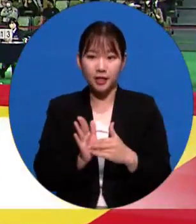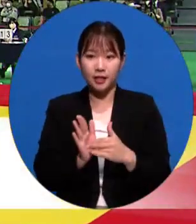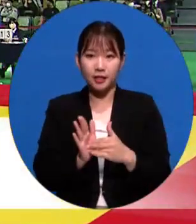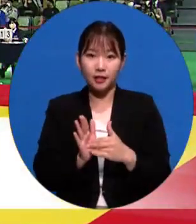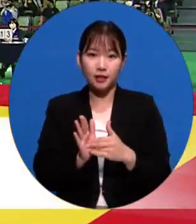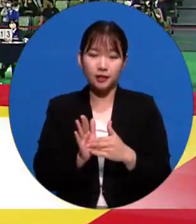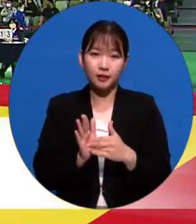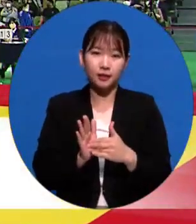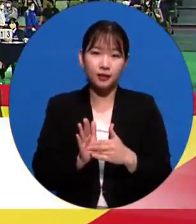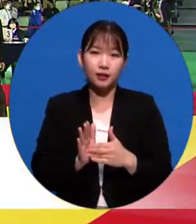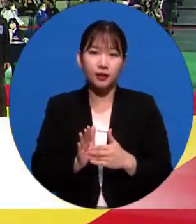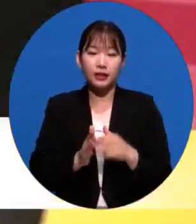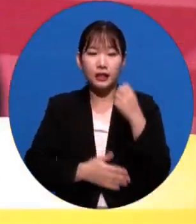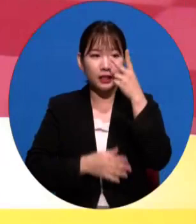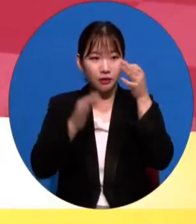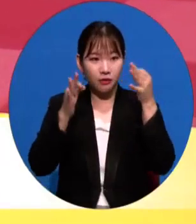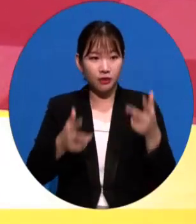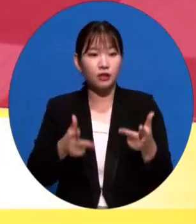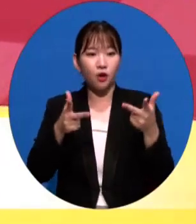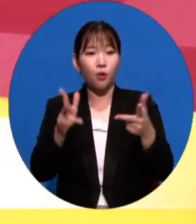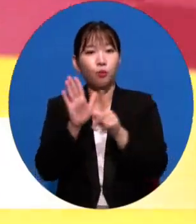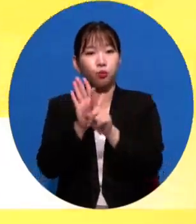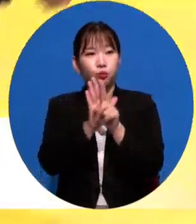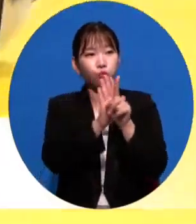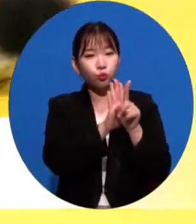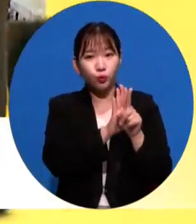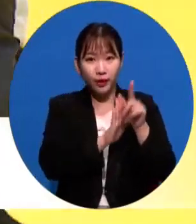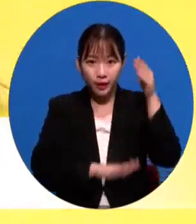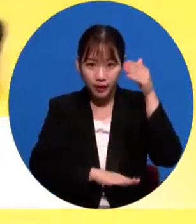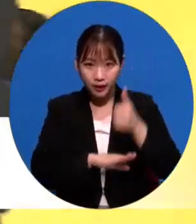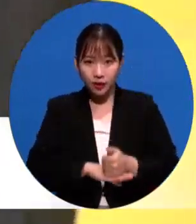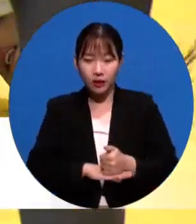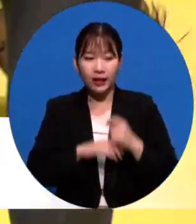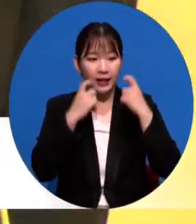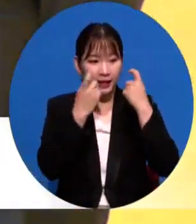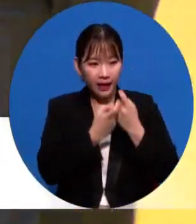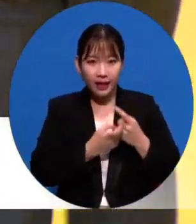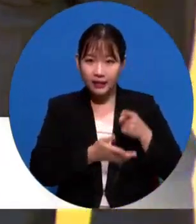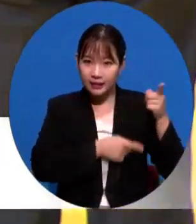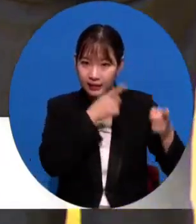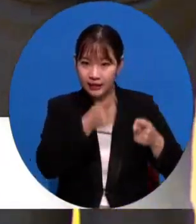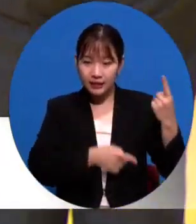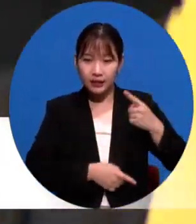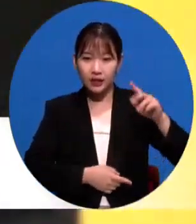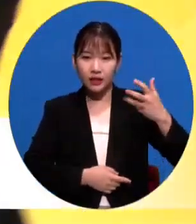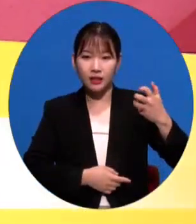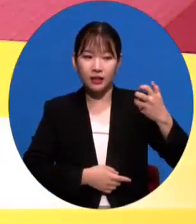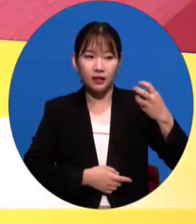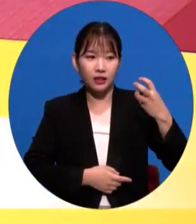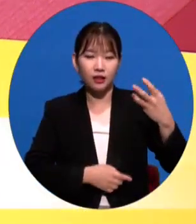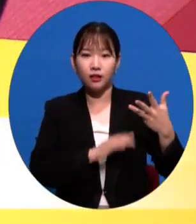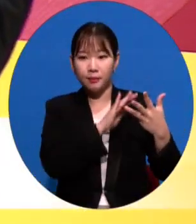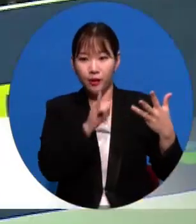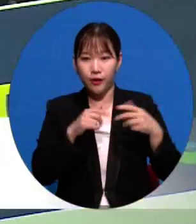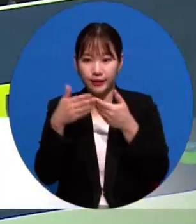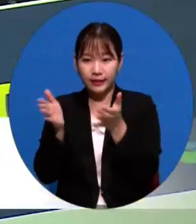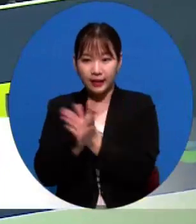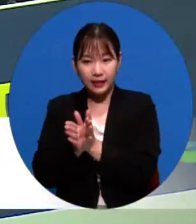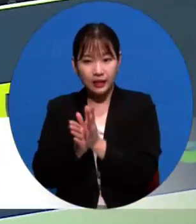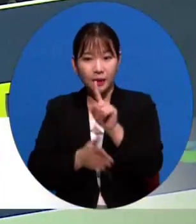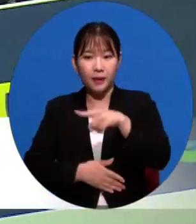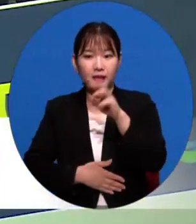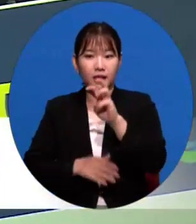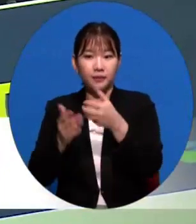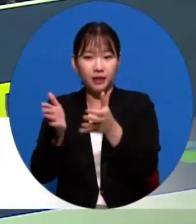마무리됐습니다. 2개월 동안 자원봉사자를 모집한 결과 개인은 1,038명, 단체는 130개